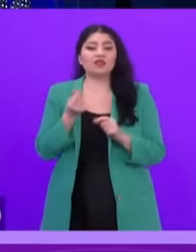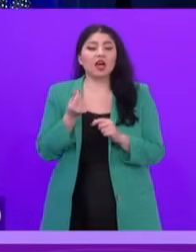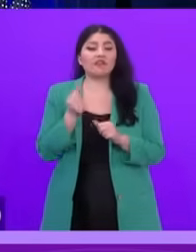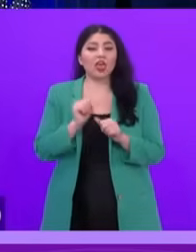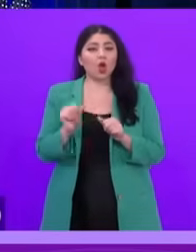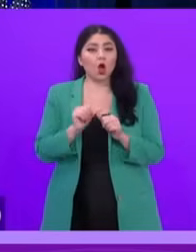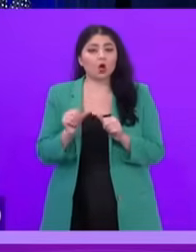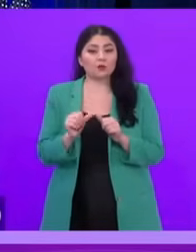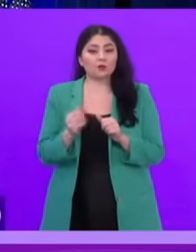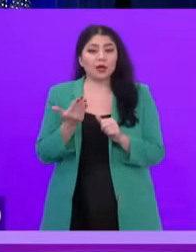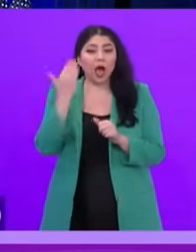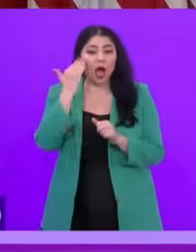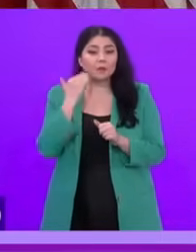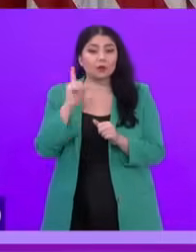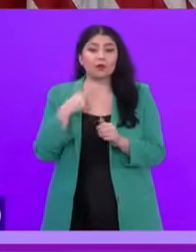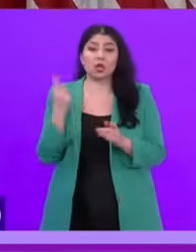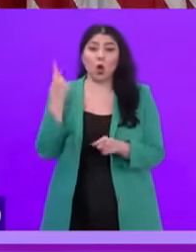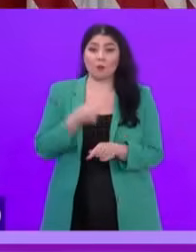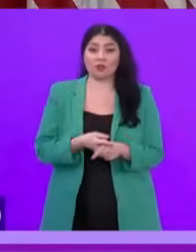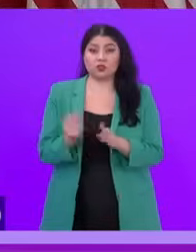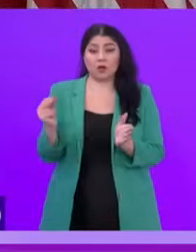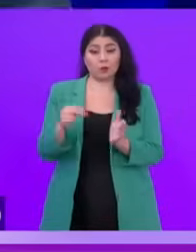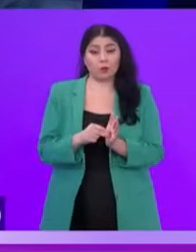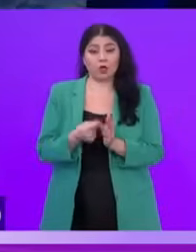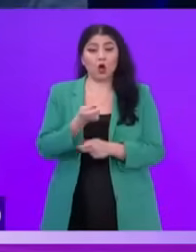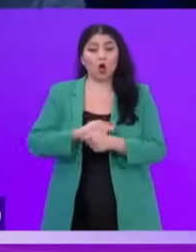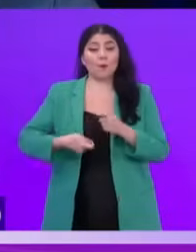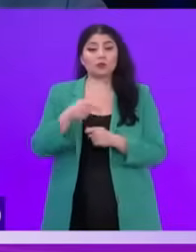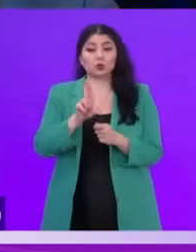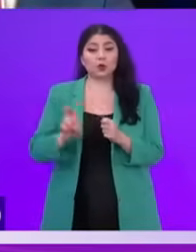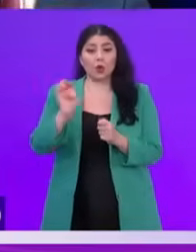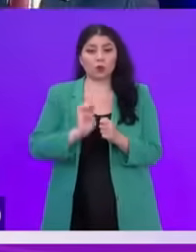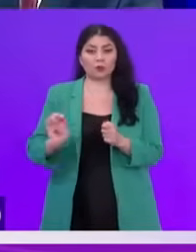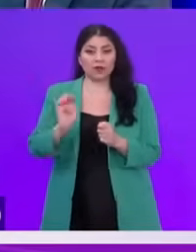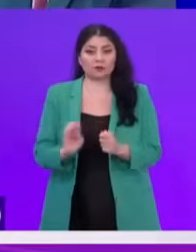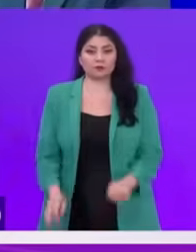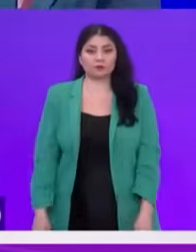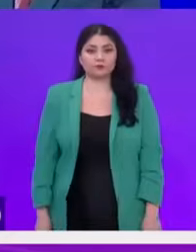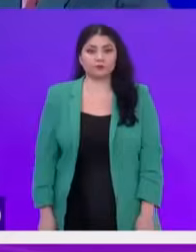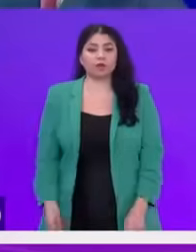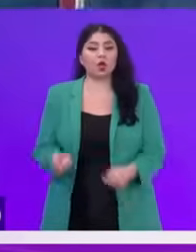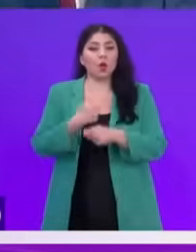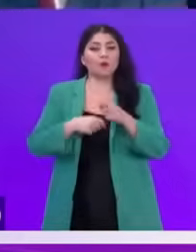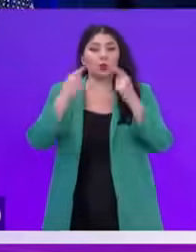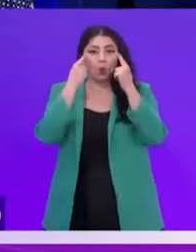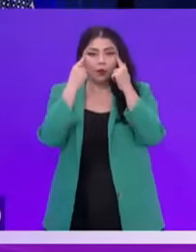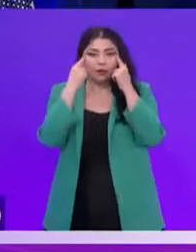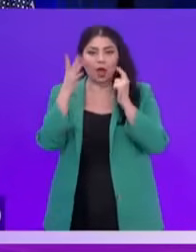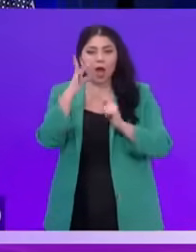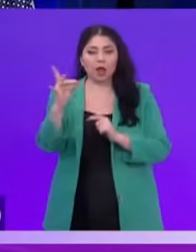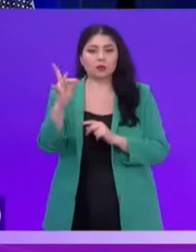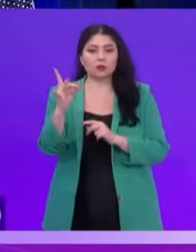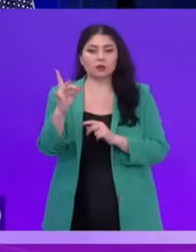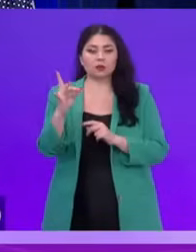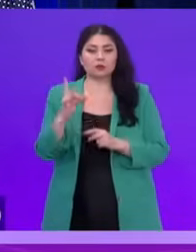pe care America le-ar putea impune în comerțul cu Uniunea Europeană, în comerțul cu China, cu alte,